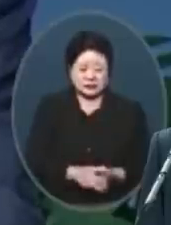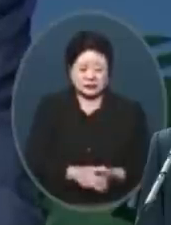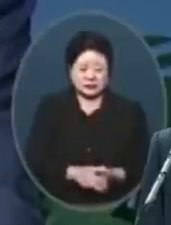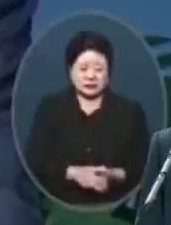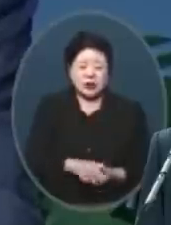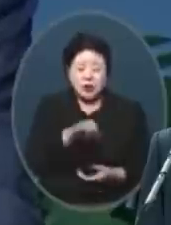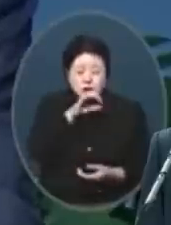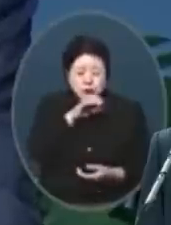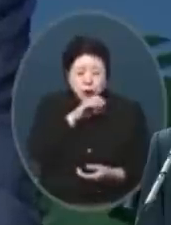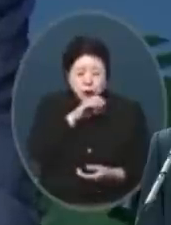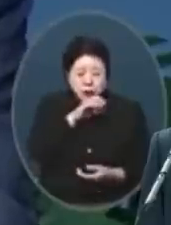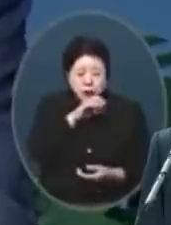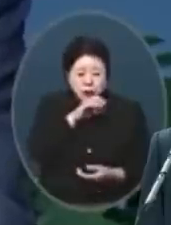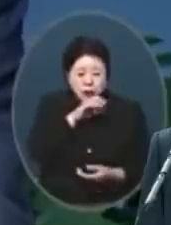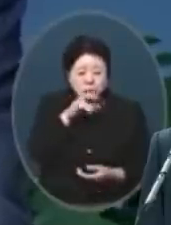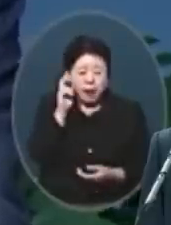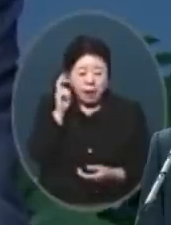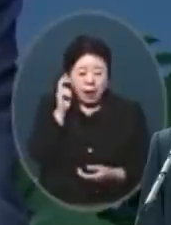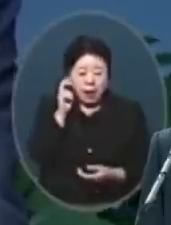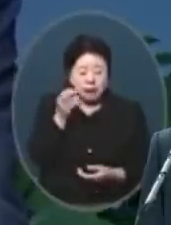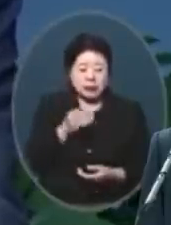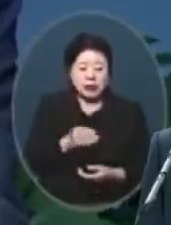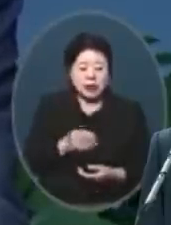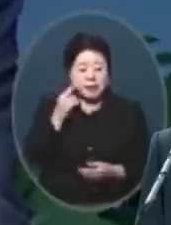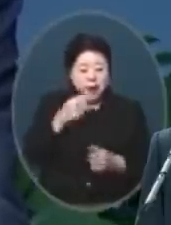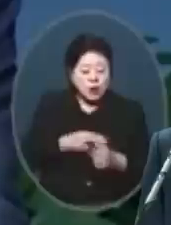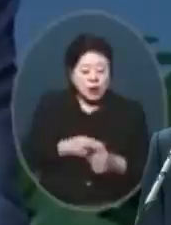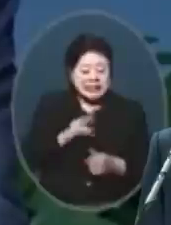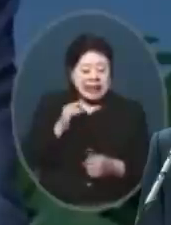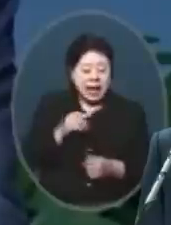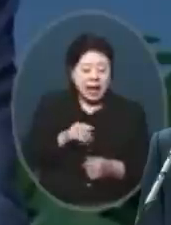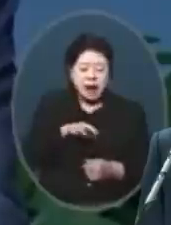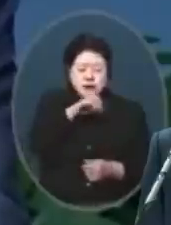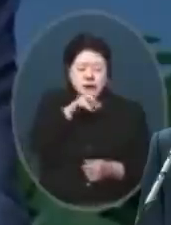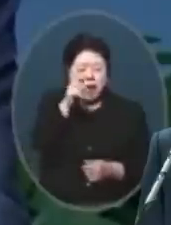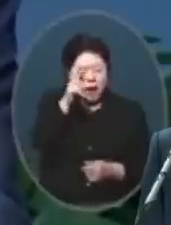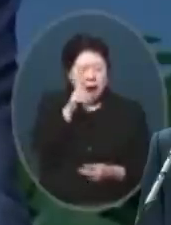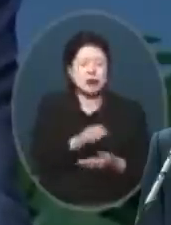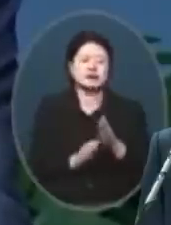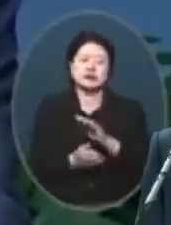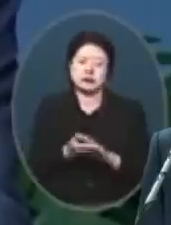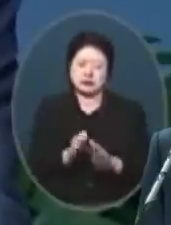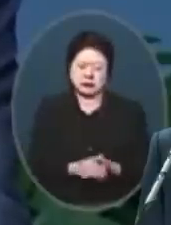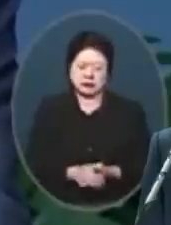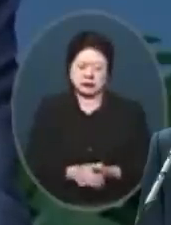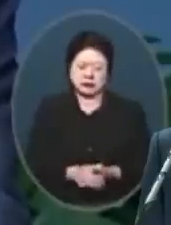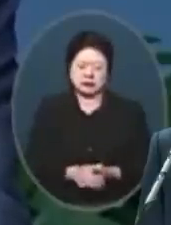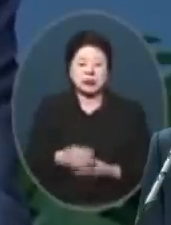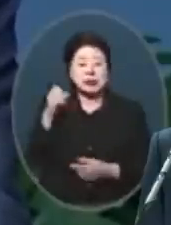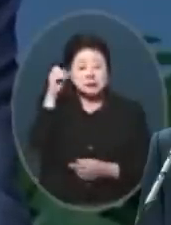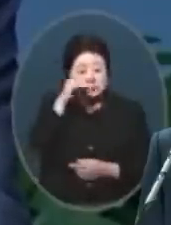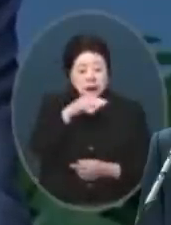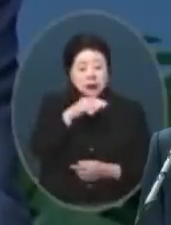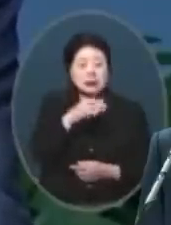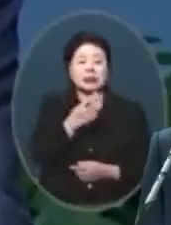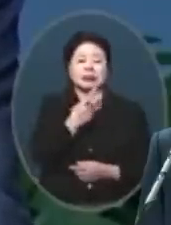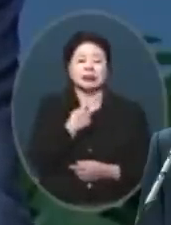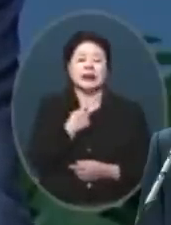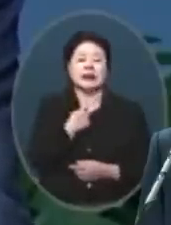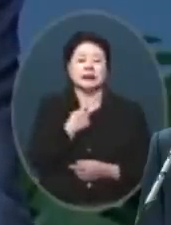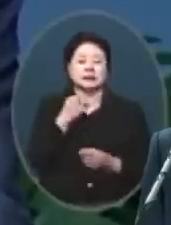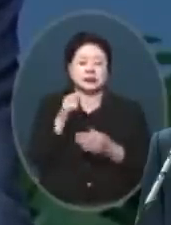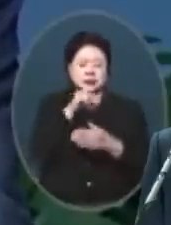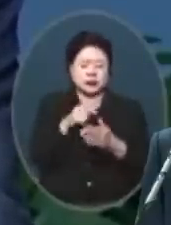같은데 바울과 실라는 원망을 하지 않았었습니다. 그들이 당한 모든 생활